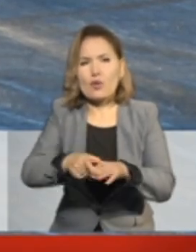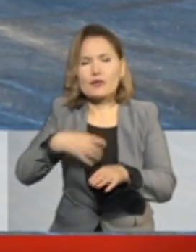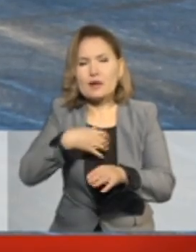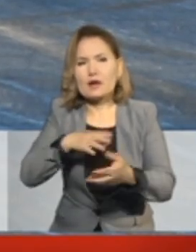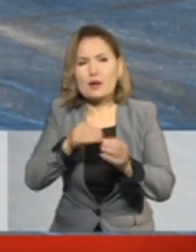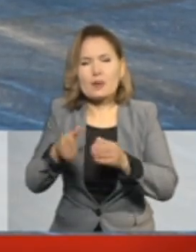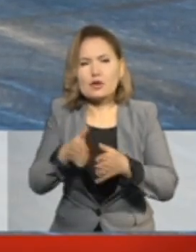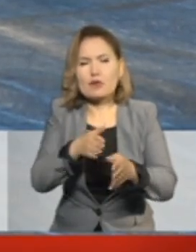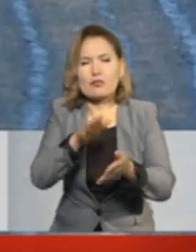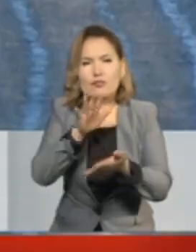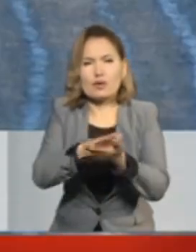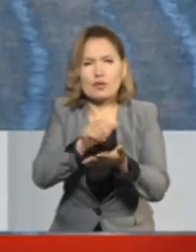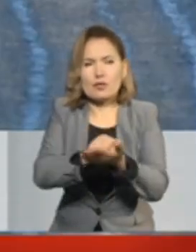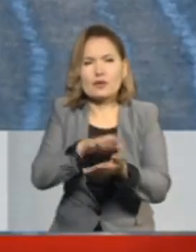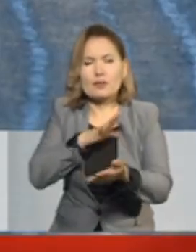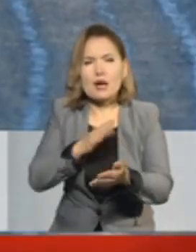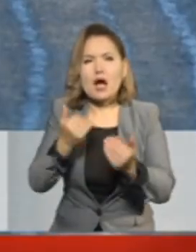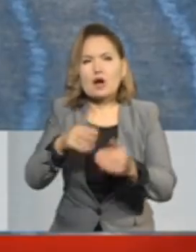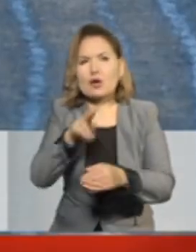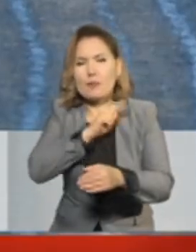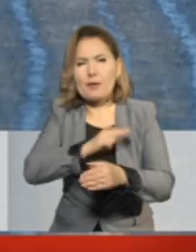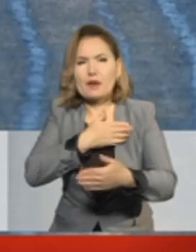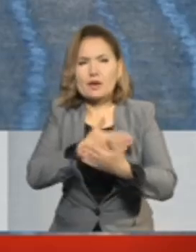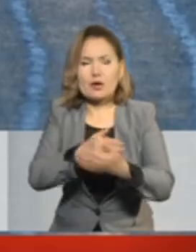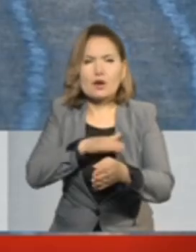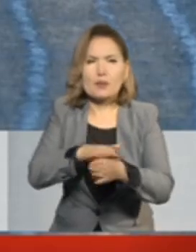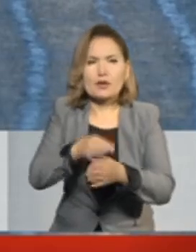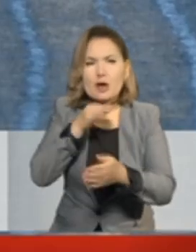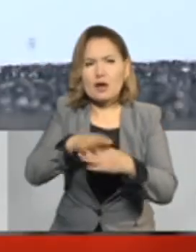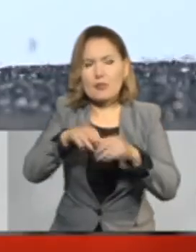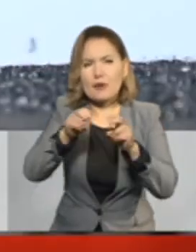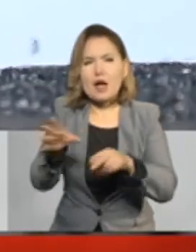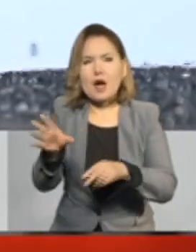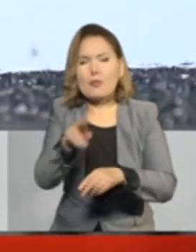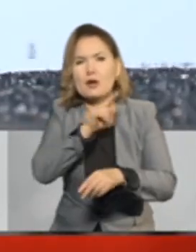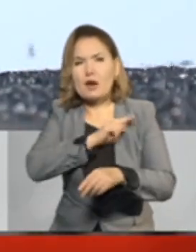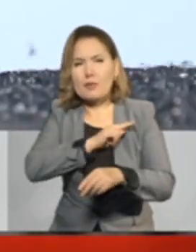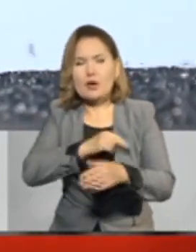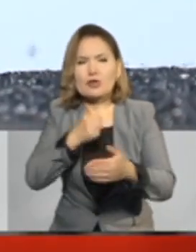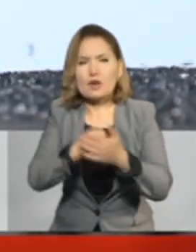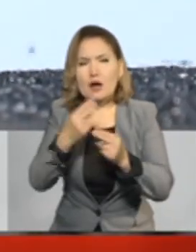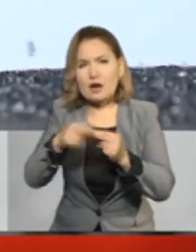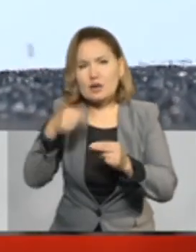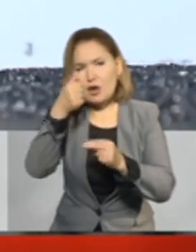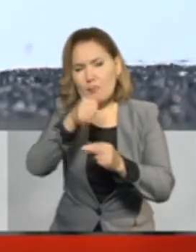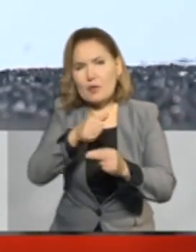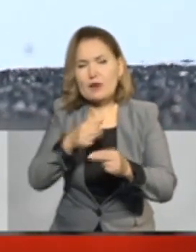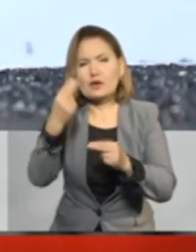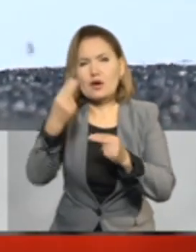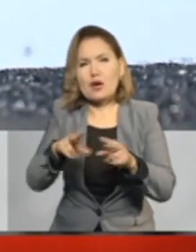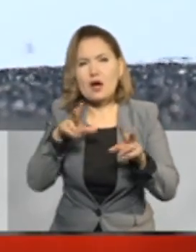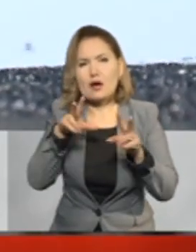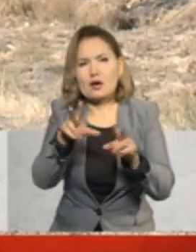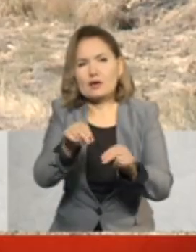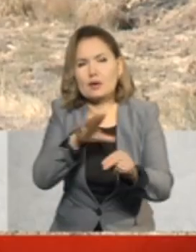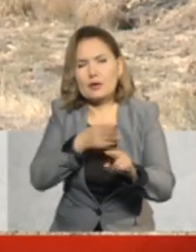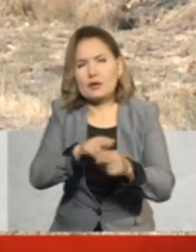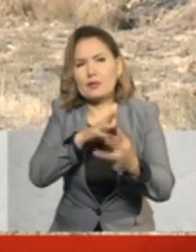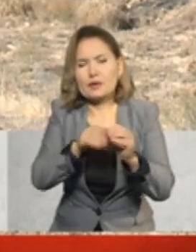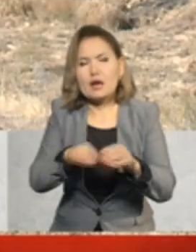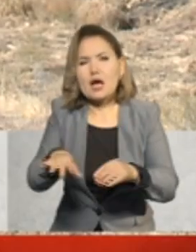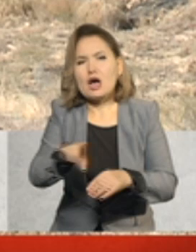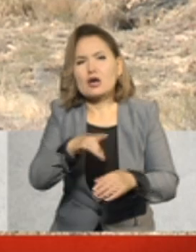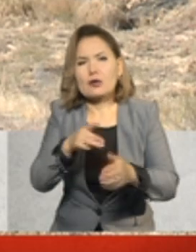бар жолдар бүлінген еді. Қазір жұмыс қарқынды, жауапты мамандар барлық жұмысты жыл соңына дейін бітіреді дегенді алға тартты.